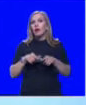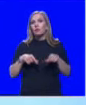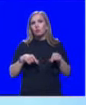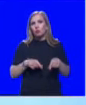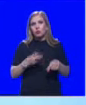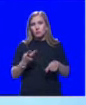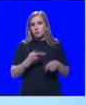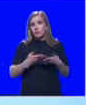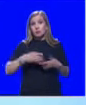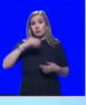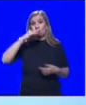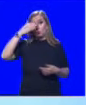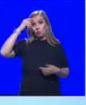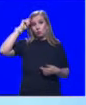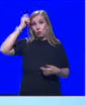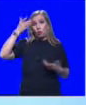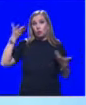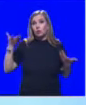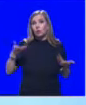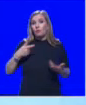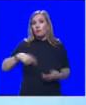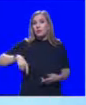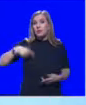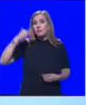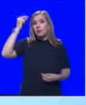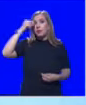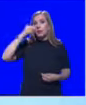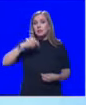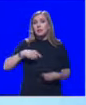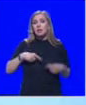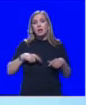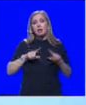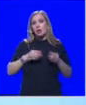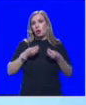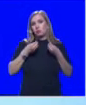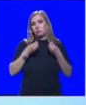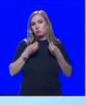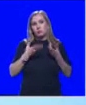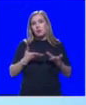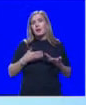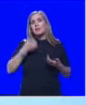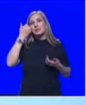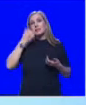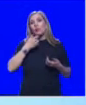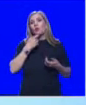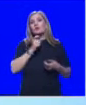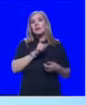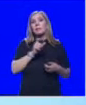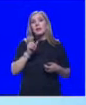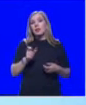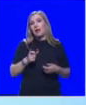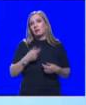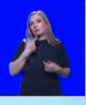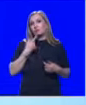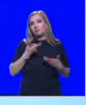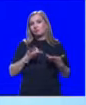са едни от достойните офицери в българската армия. И не отива на никой да използва имената на български офицери, когато